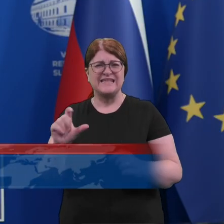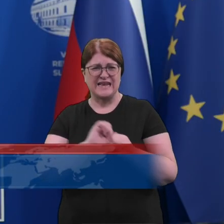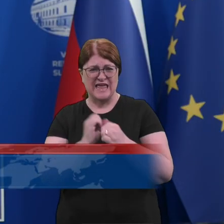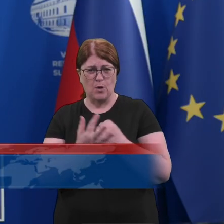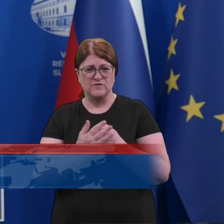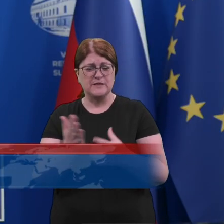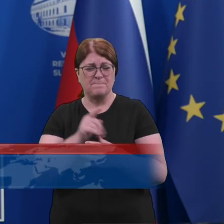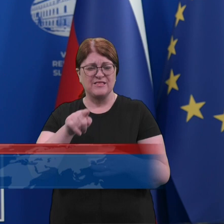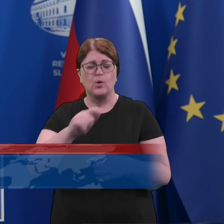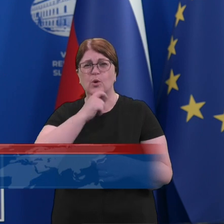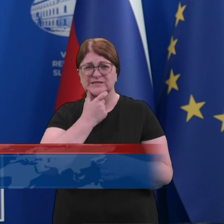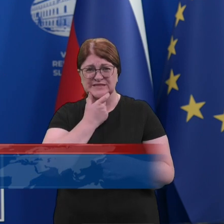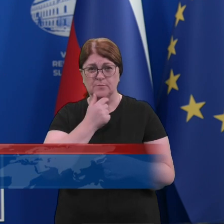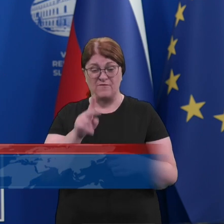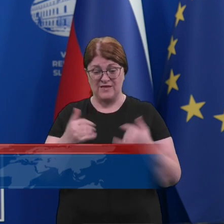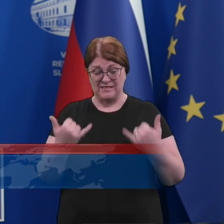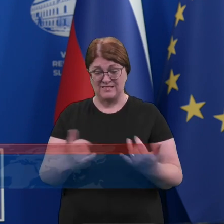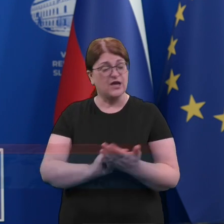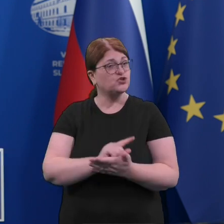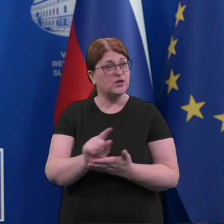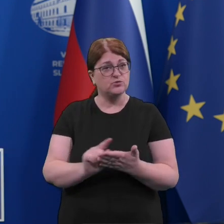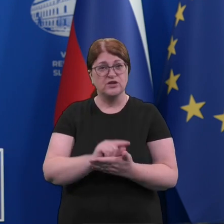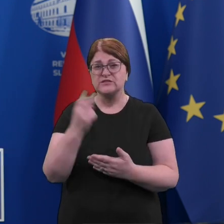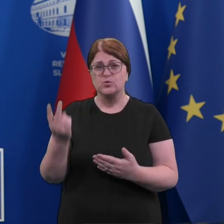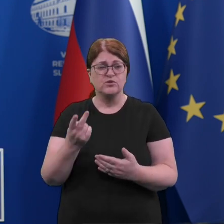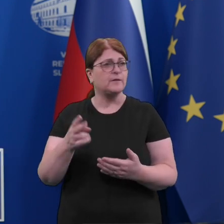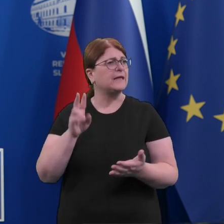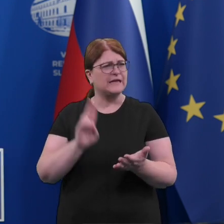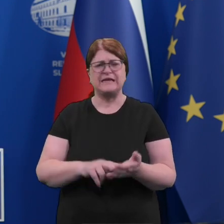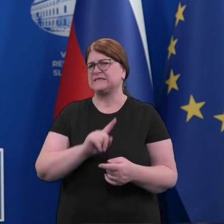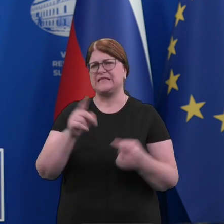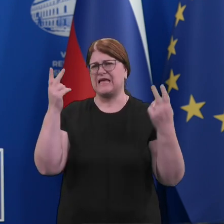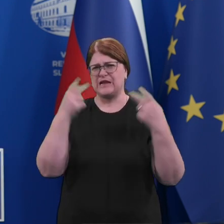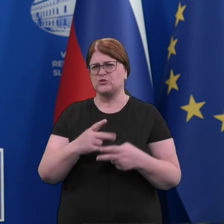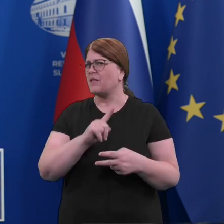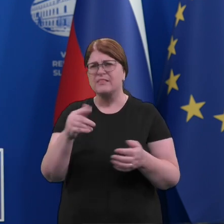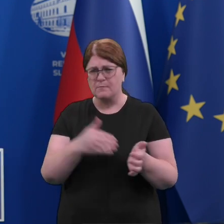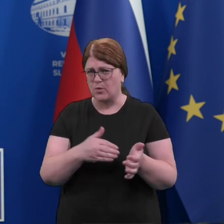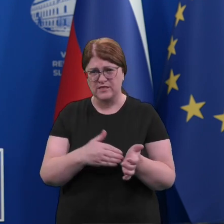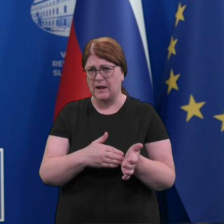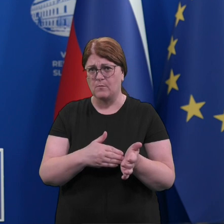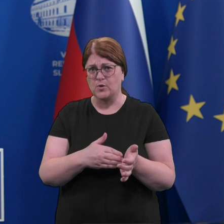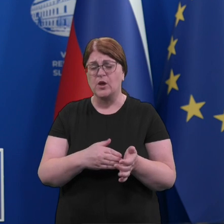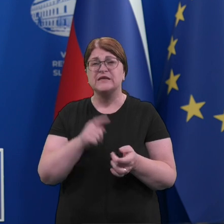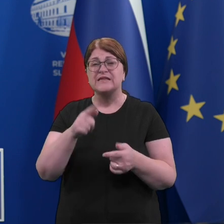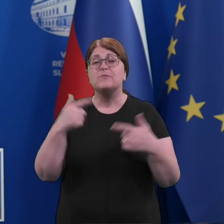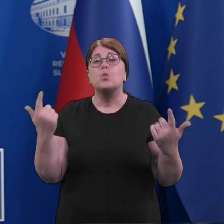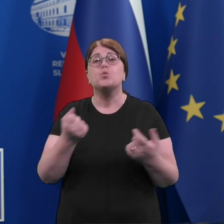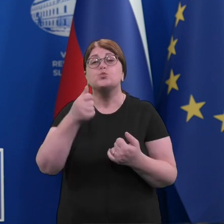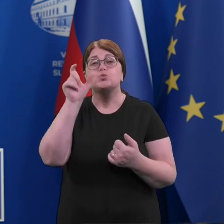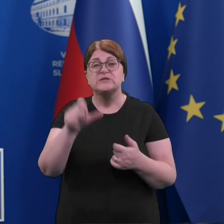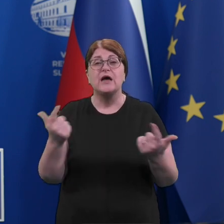tej populaciji v današnjem času v Sloveniji res ni razumljivo in ni potrebno, saj bi se vsak lahko